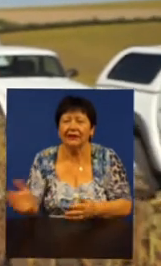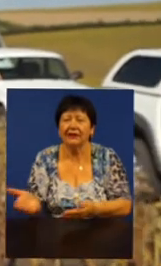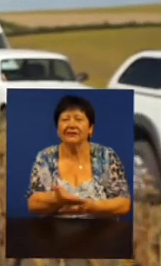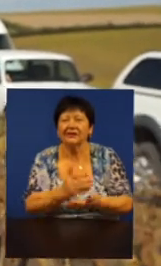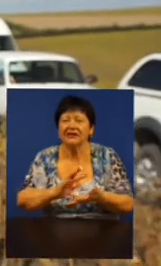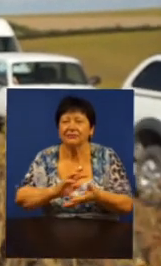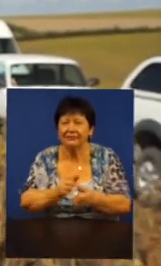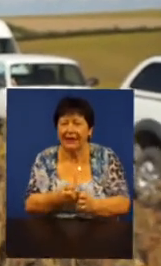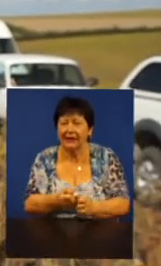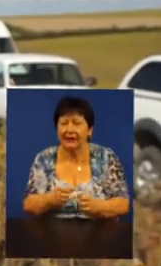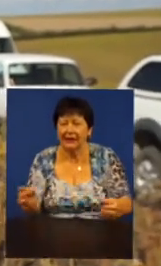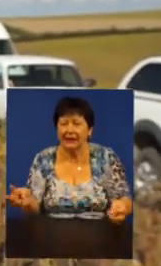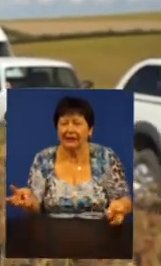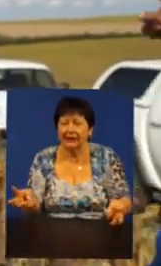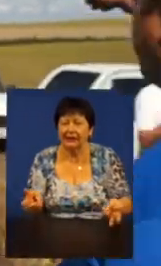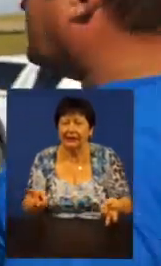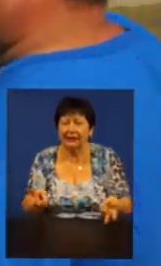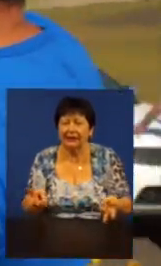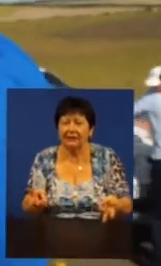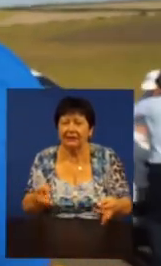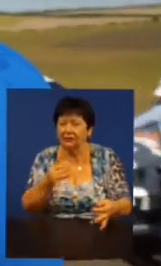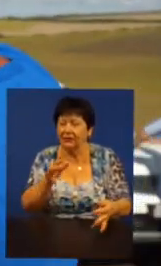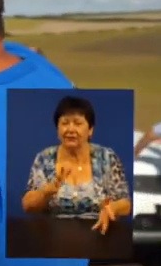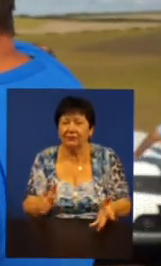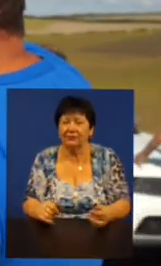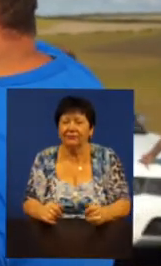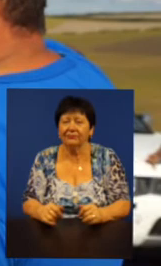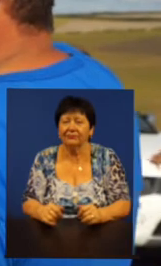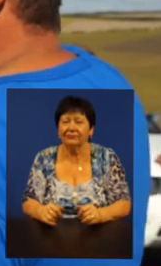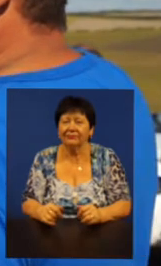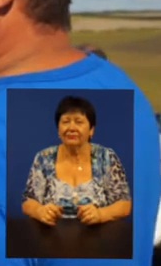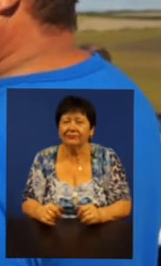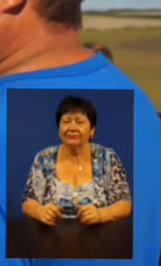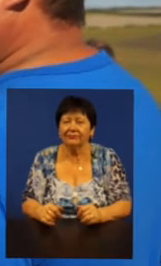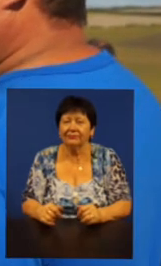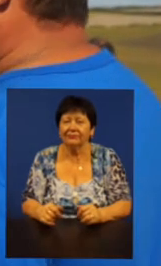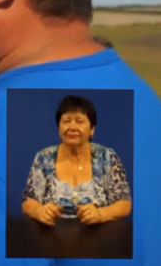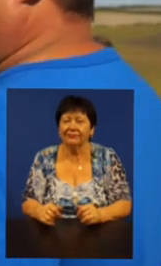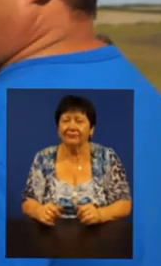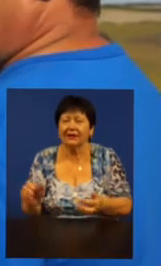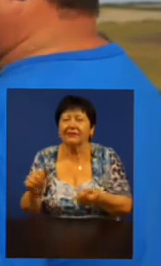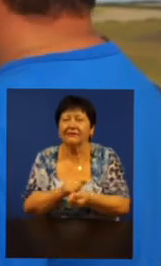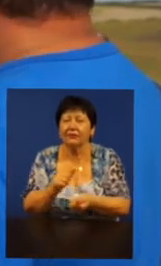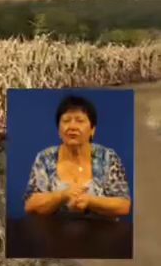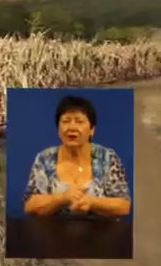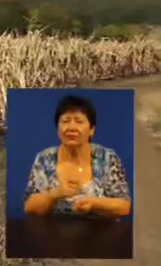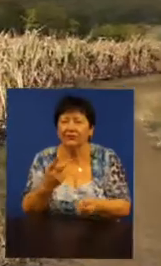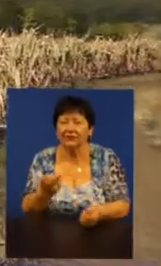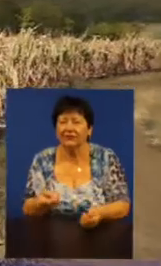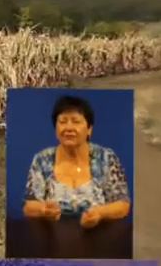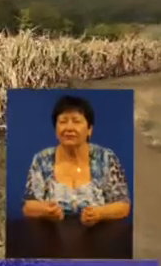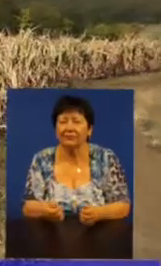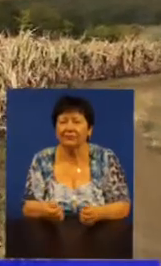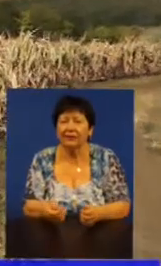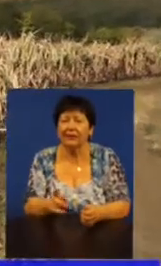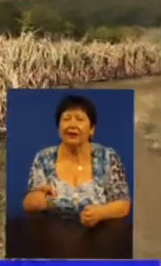tare, el s-a prins. El s-a prins. Ce trebuie să facă acolo la tine, de aia au făcut o brază?